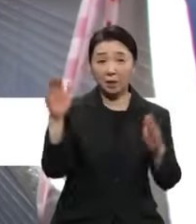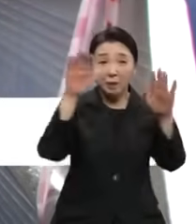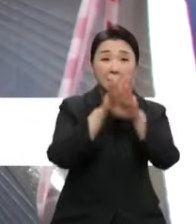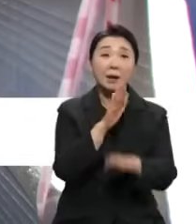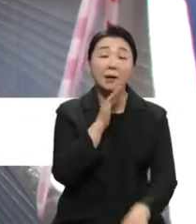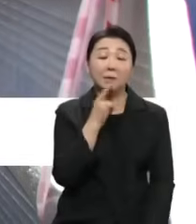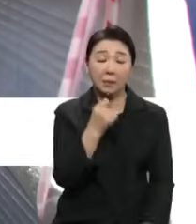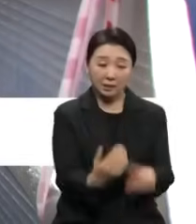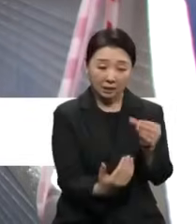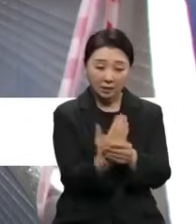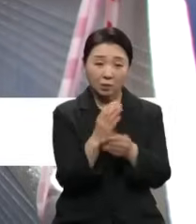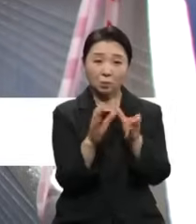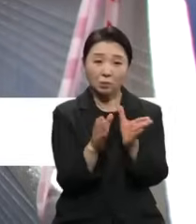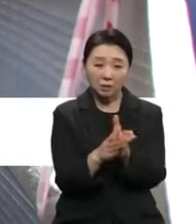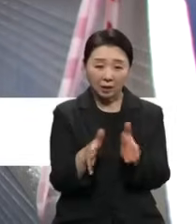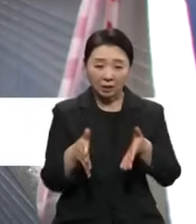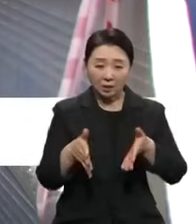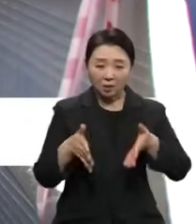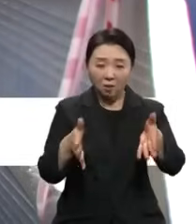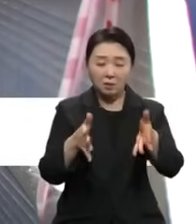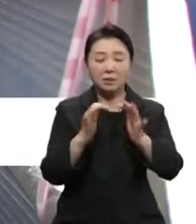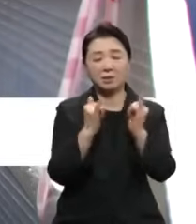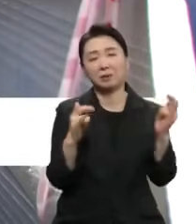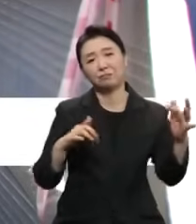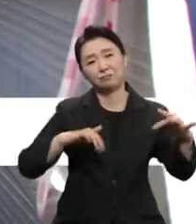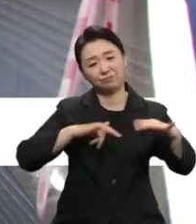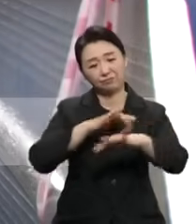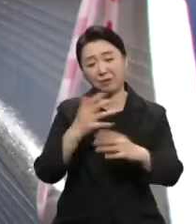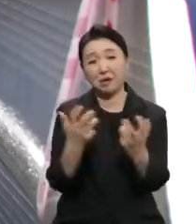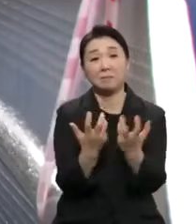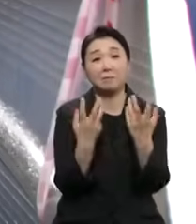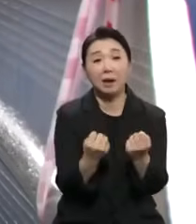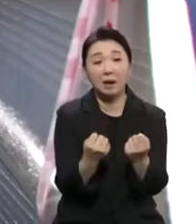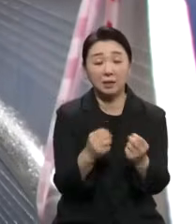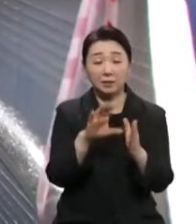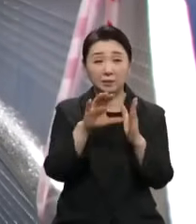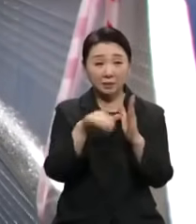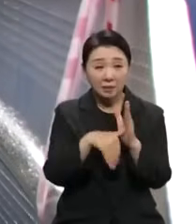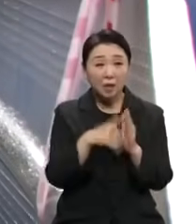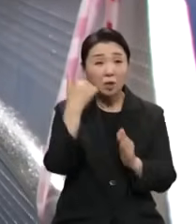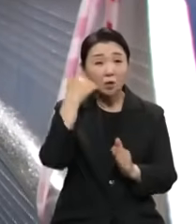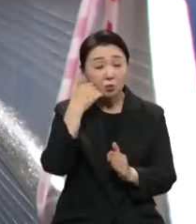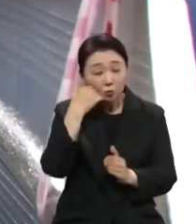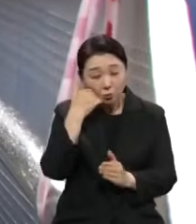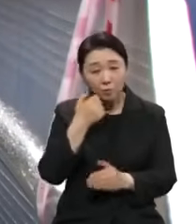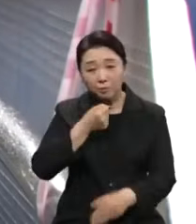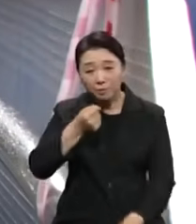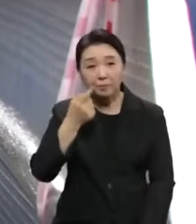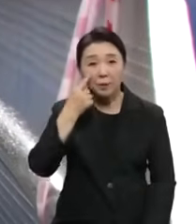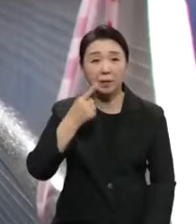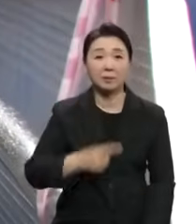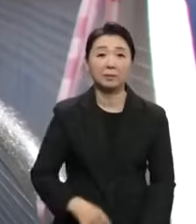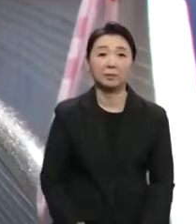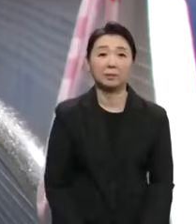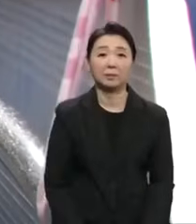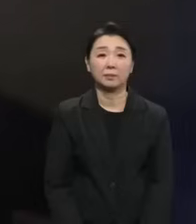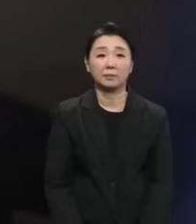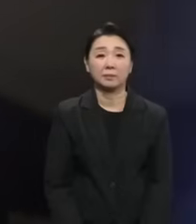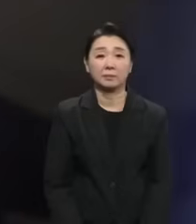사고 당시에 이 거리엔 인파가 매우 많았는데요. 그 당시에 현장에 있던 행인의 이야기 직접 들어보시겠습니다.